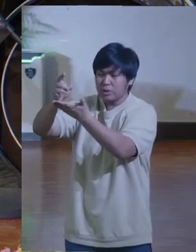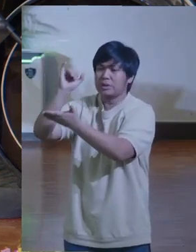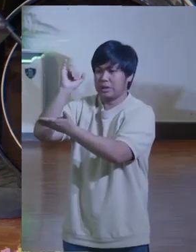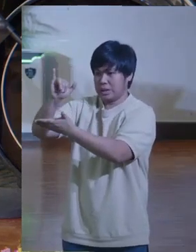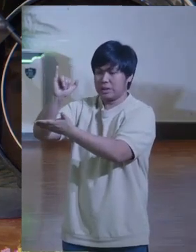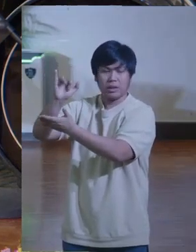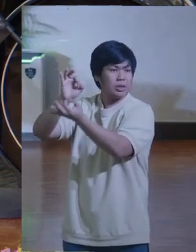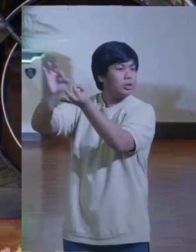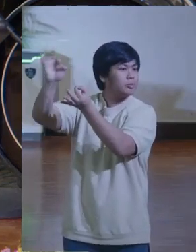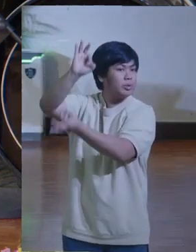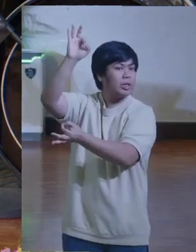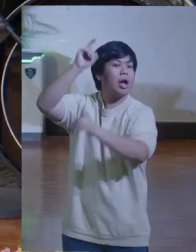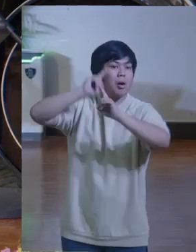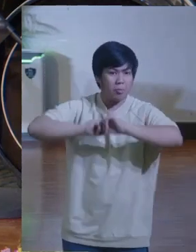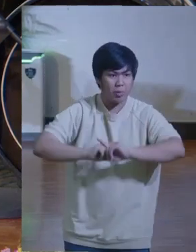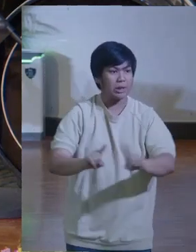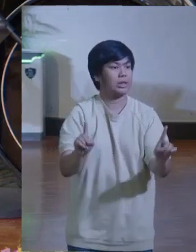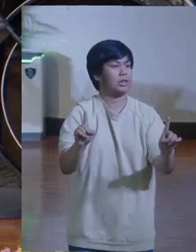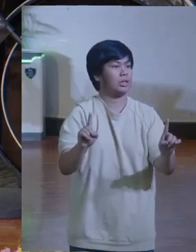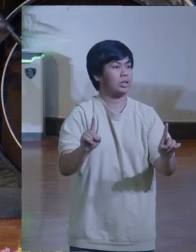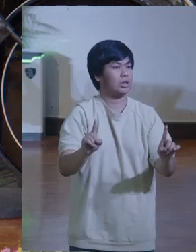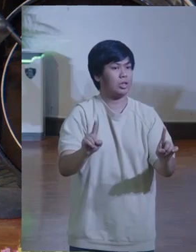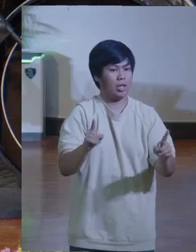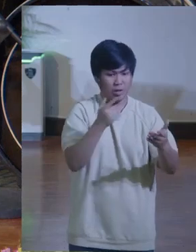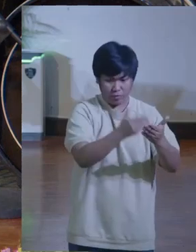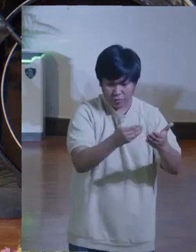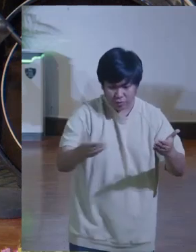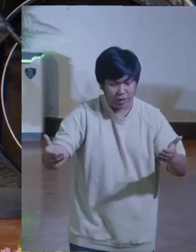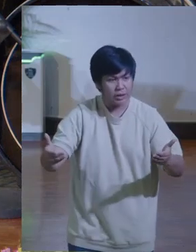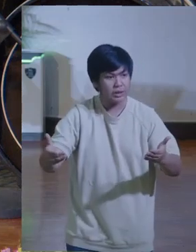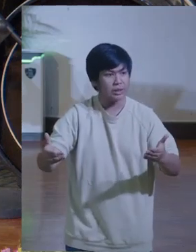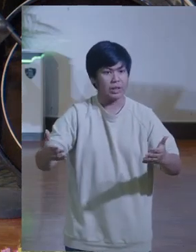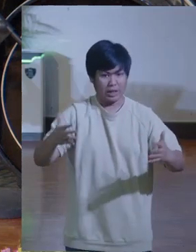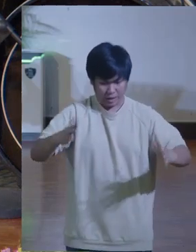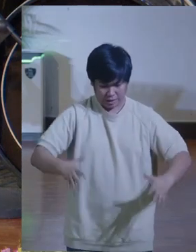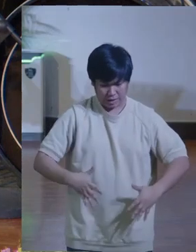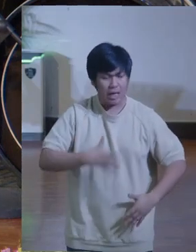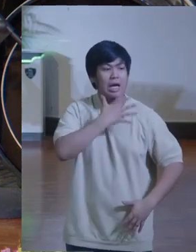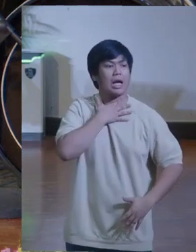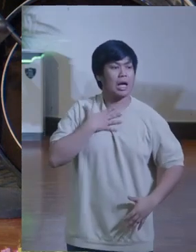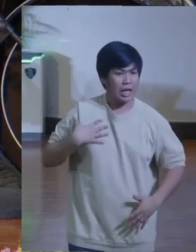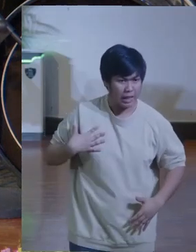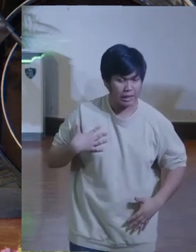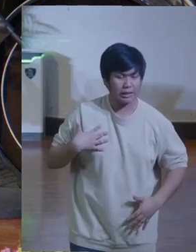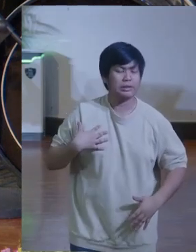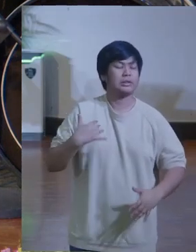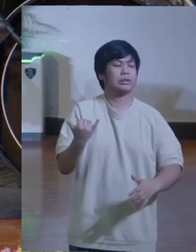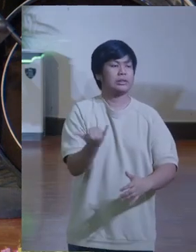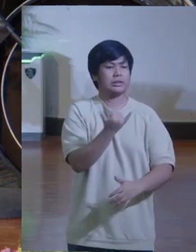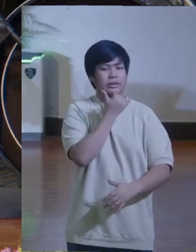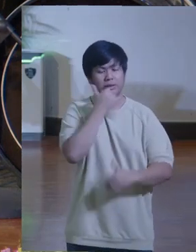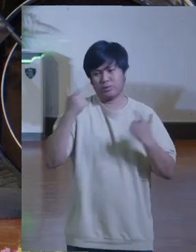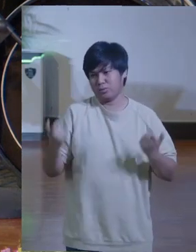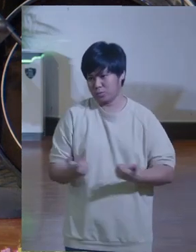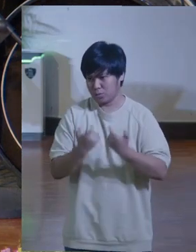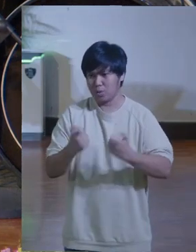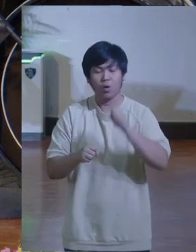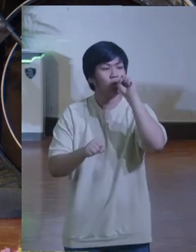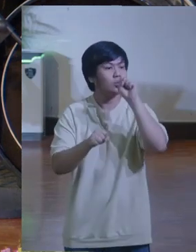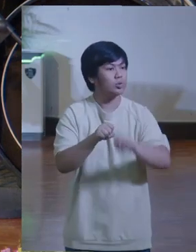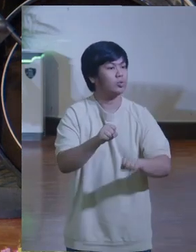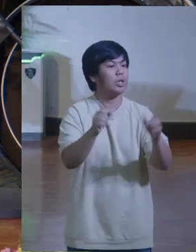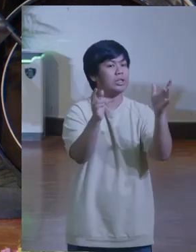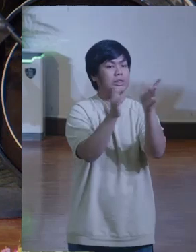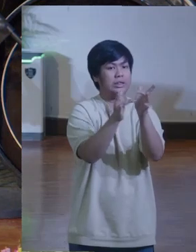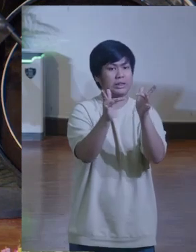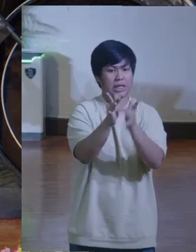ay espiritu, ngunit ang material at ang laman ay makasalanan. Datapwat si